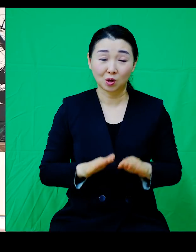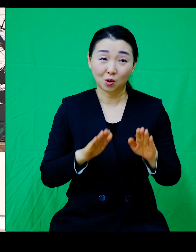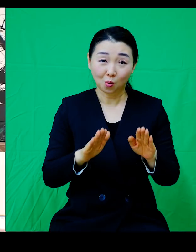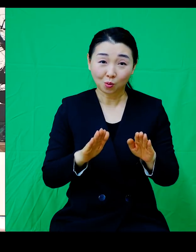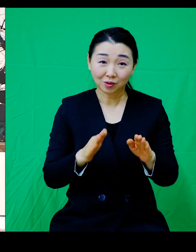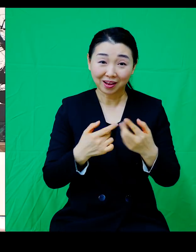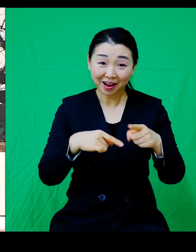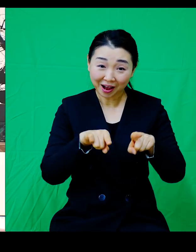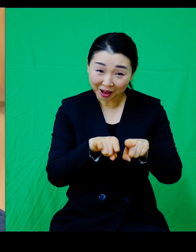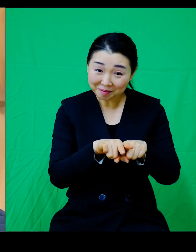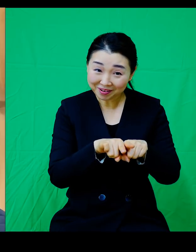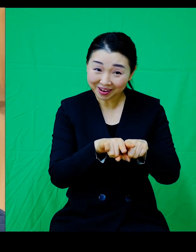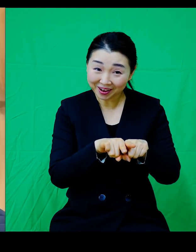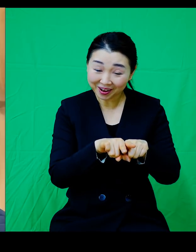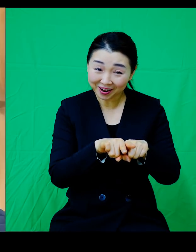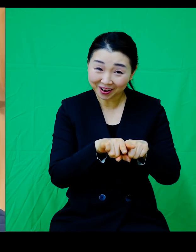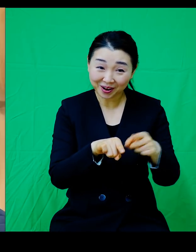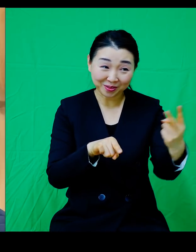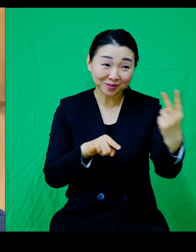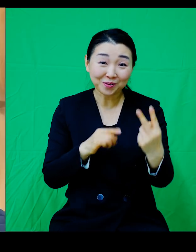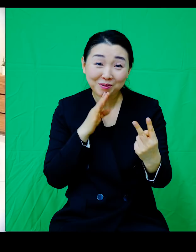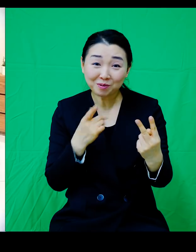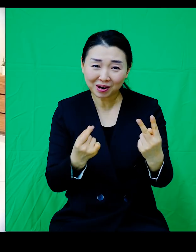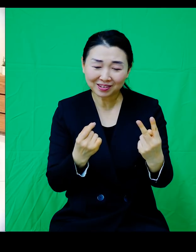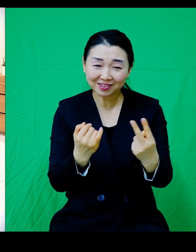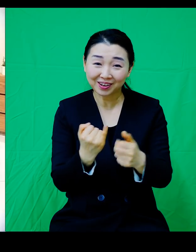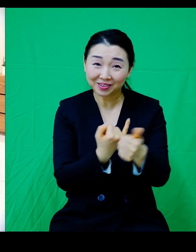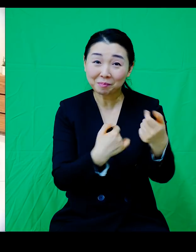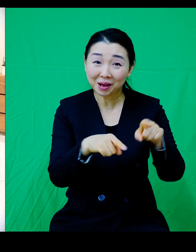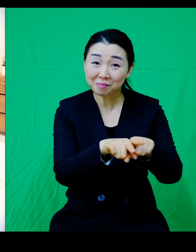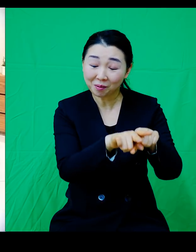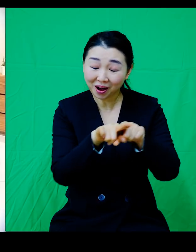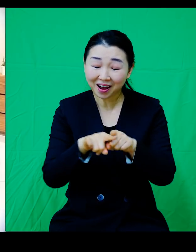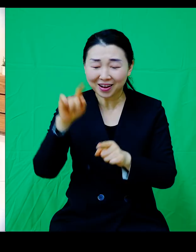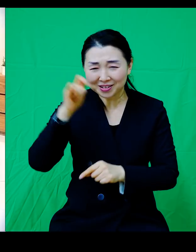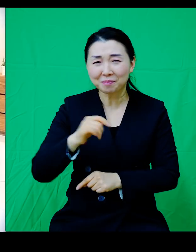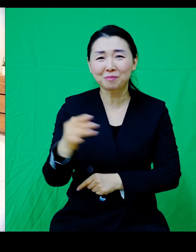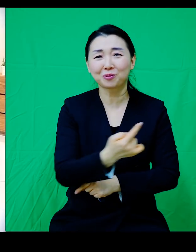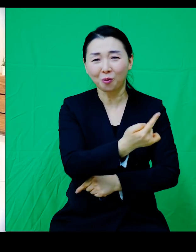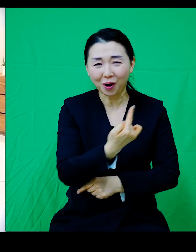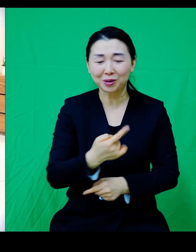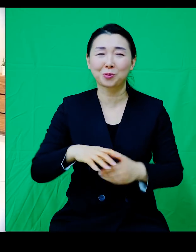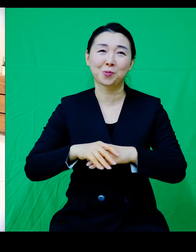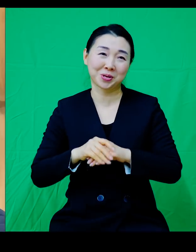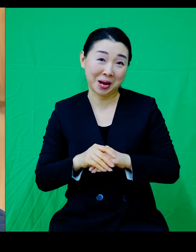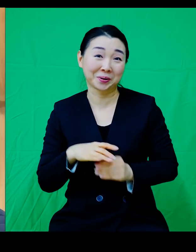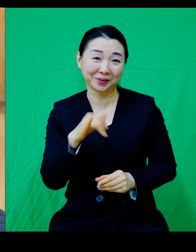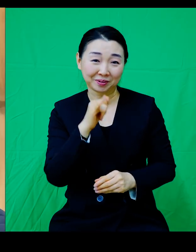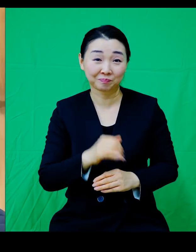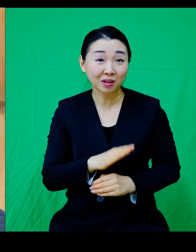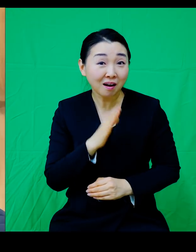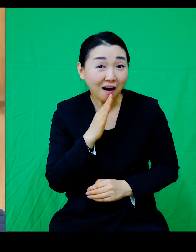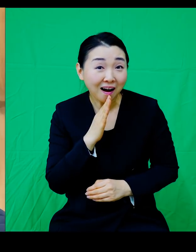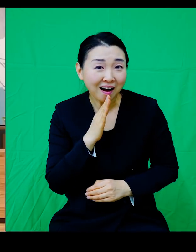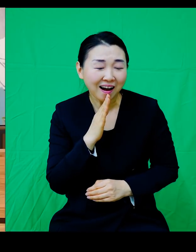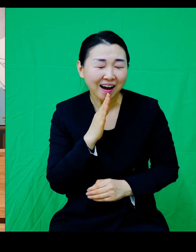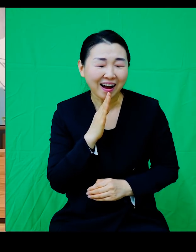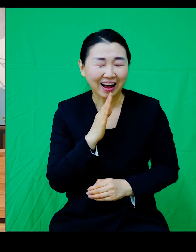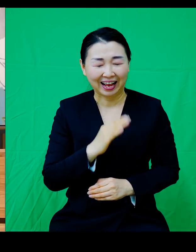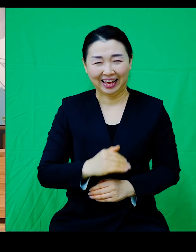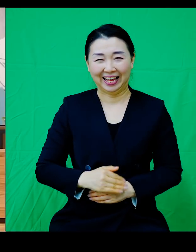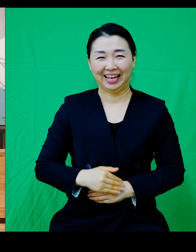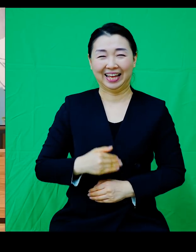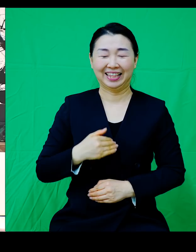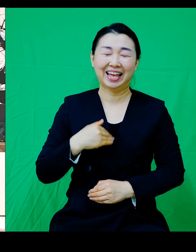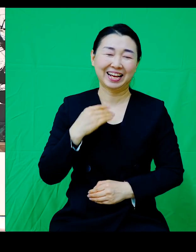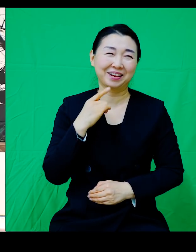오늘 굉장히 그래서 사이좋게 같이 오셨잖아요. 네. 아, 남편 보러 오셨어요? 남편은 아주 왔죠. 새벽부터 오셔갖고 그냥 아, 그래요? 손을 꼭 잡고. 아, 그래요?